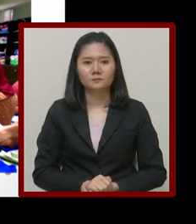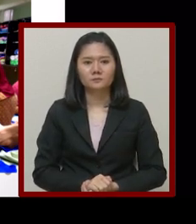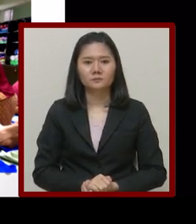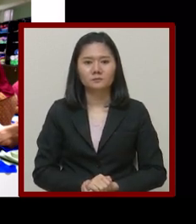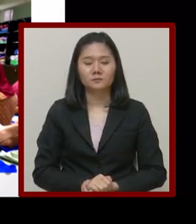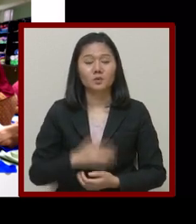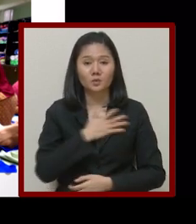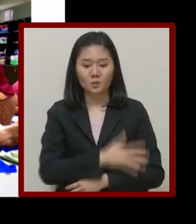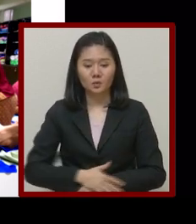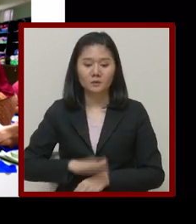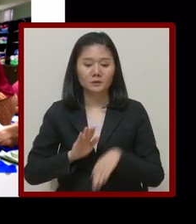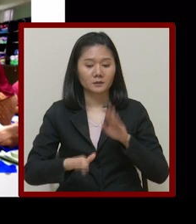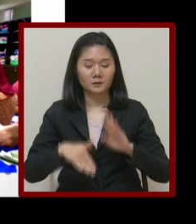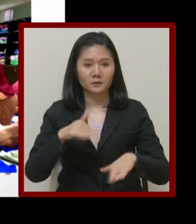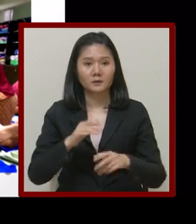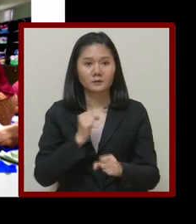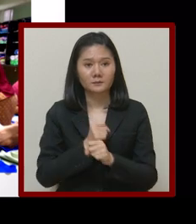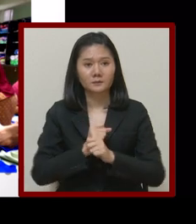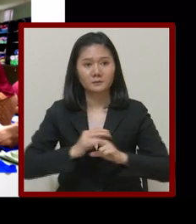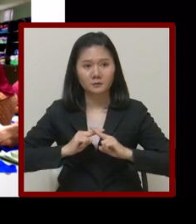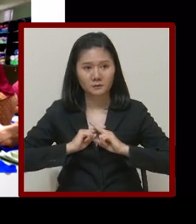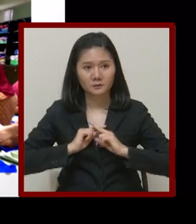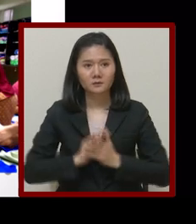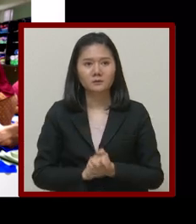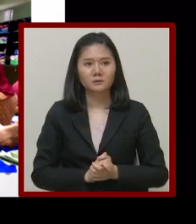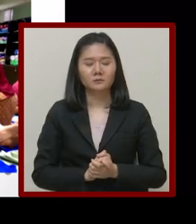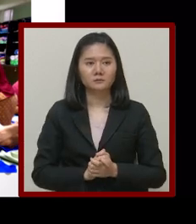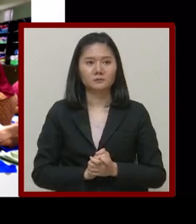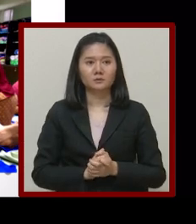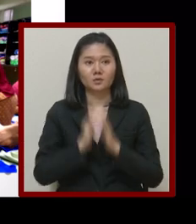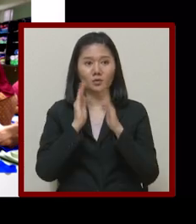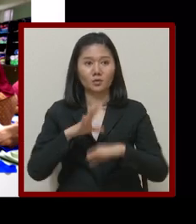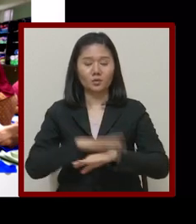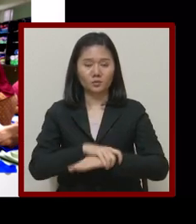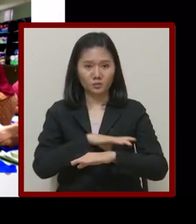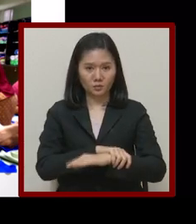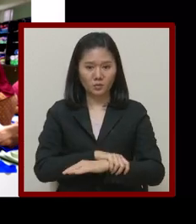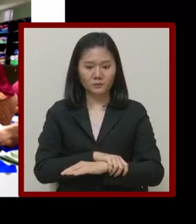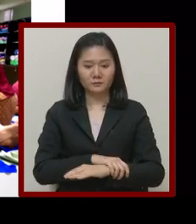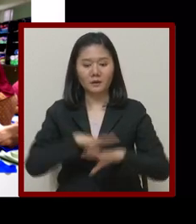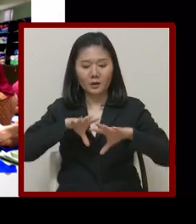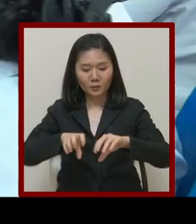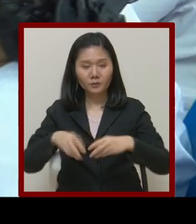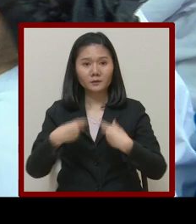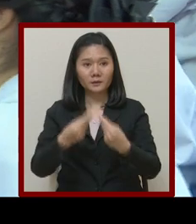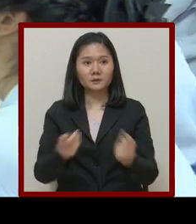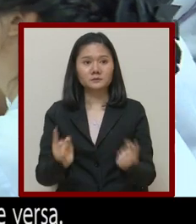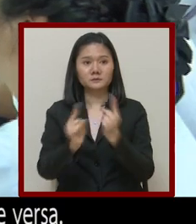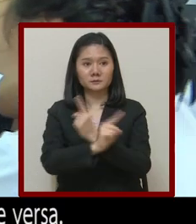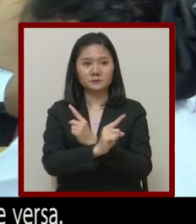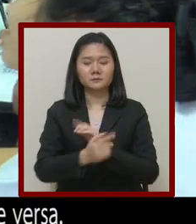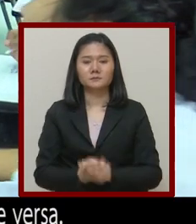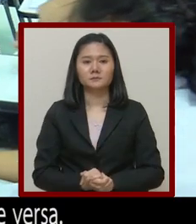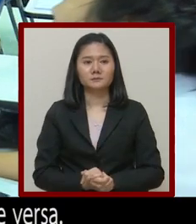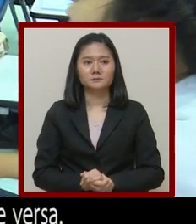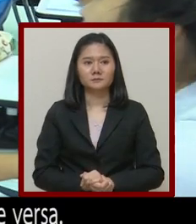วดเท้าต้องลงมือปฏิบัติเองเป็นทั้งผู้นวดแล้วก็ผู้ถูกนวดสลับกันนะคะเป็นหุ่นนะกับ